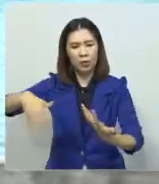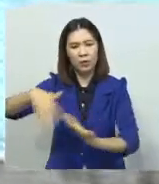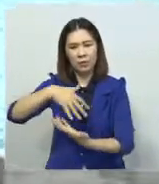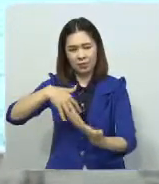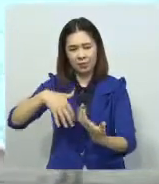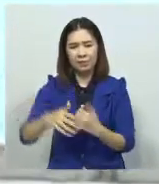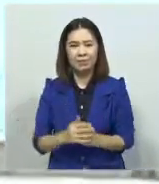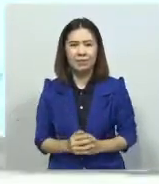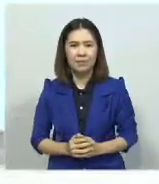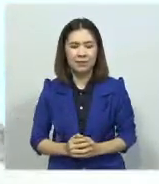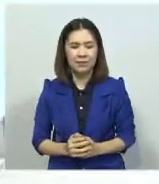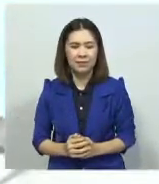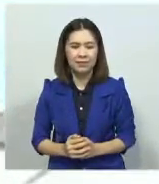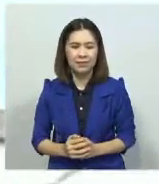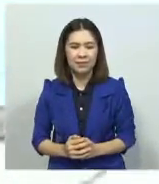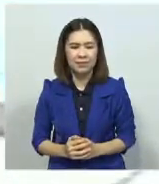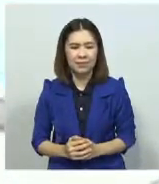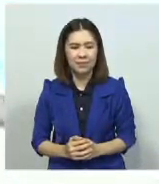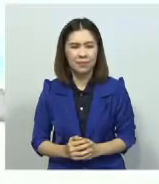ที่